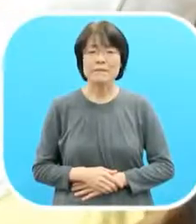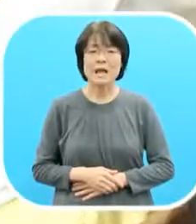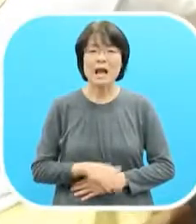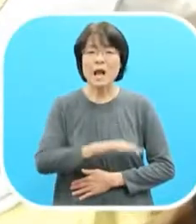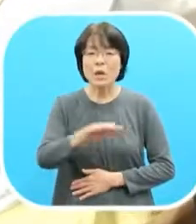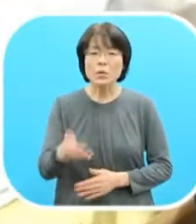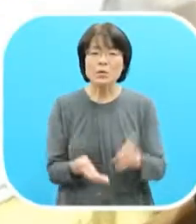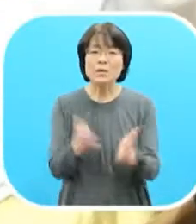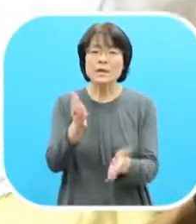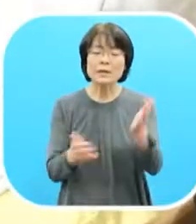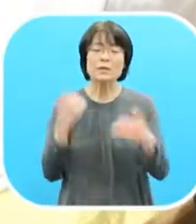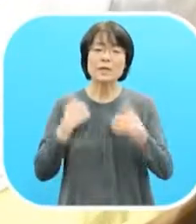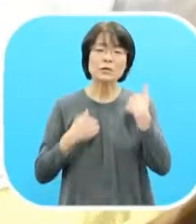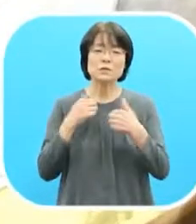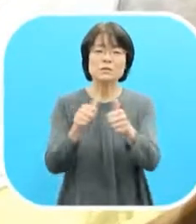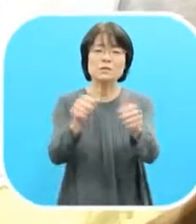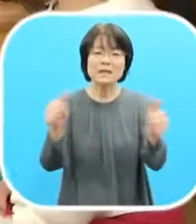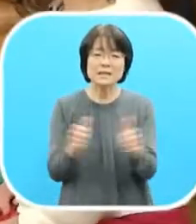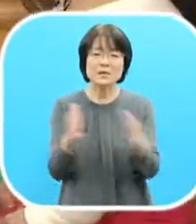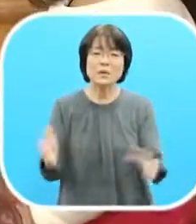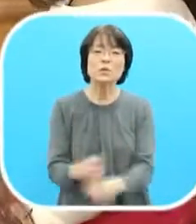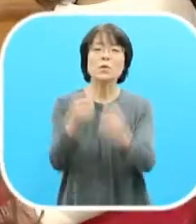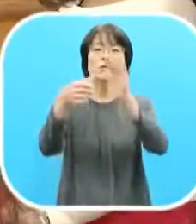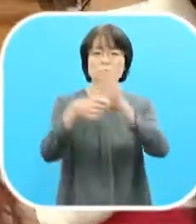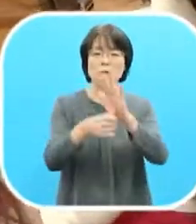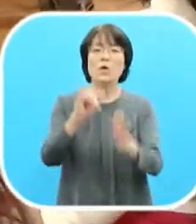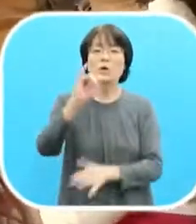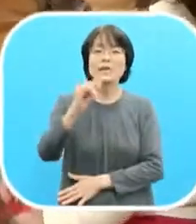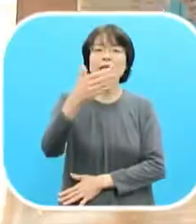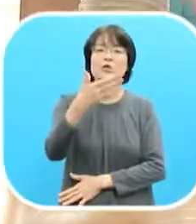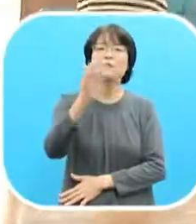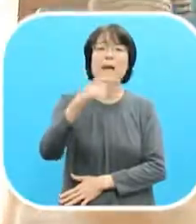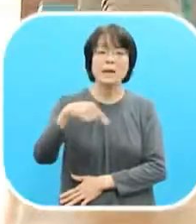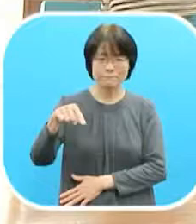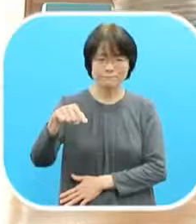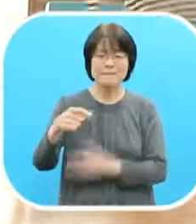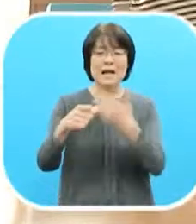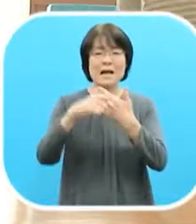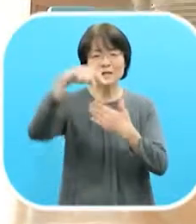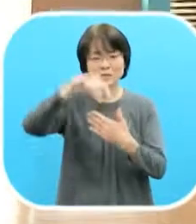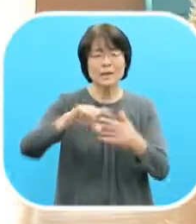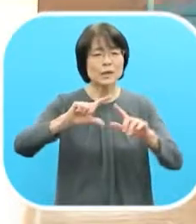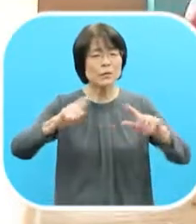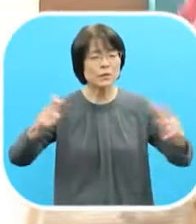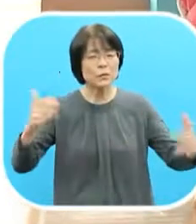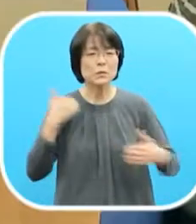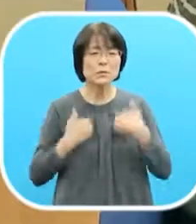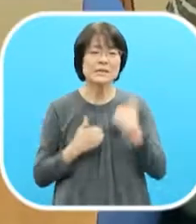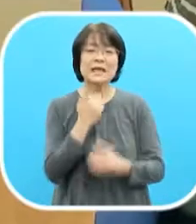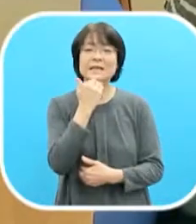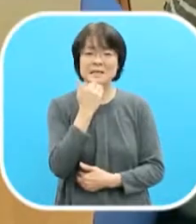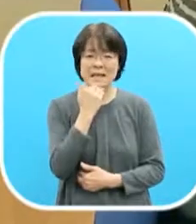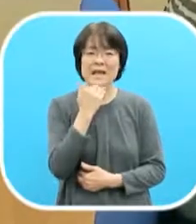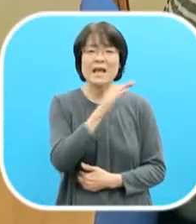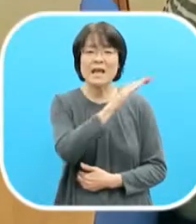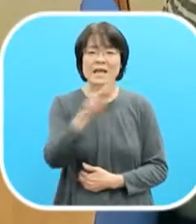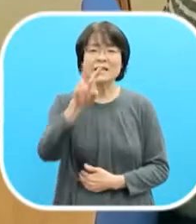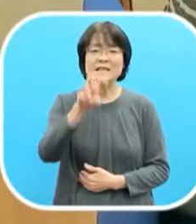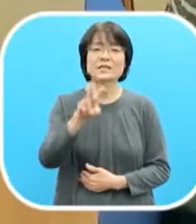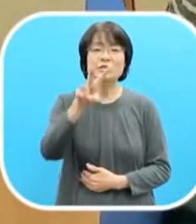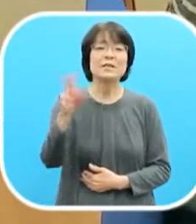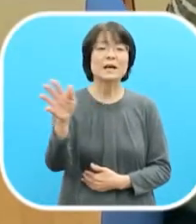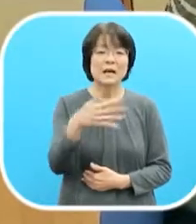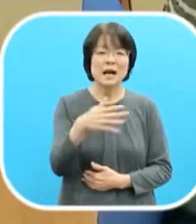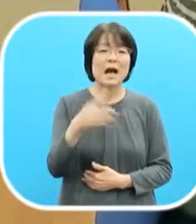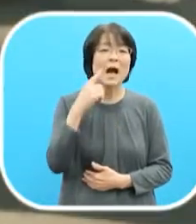育児を楽しむ男性の総称イクメン。秋田でもこのイクメンが増えることを期待して、平成22年